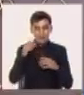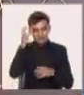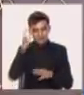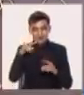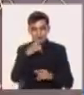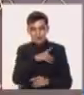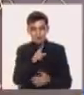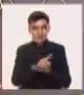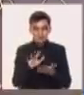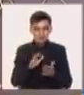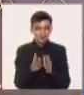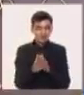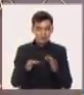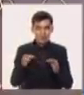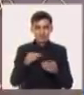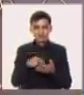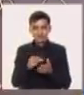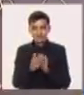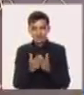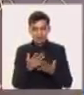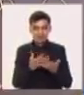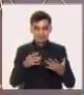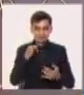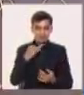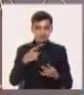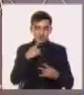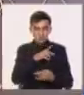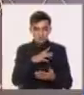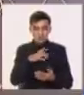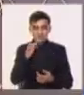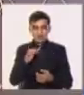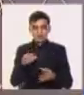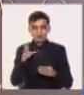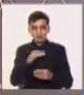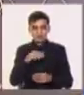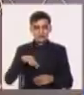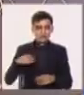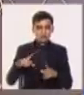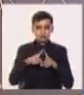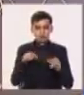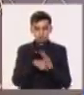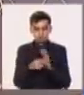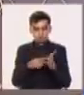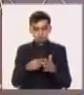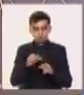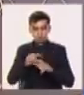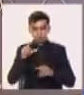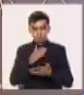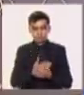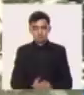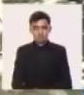Но директора школ продолжают настаивать на своем. Причем стоимость рабочих тетрадей постоянно растет. Ардак Камал продолжит